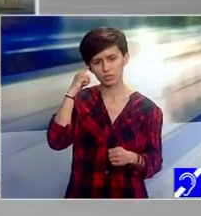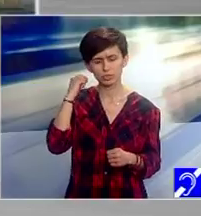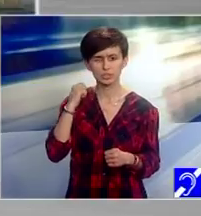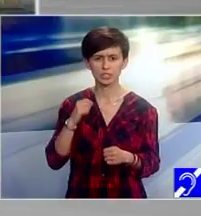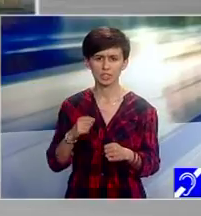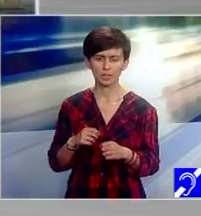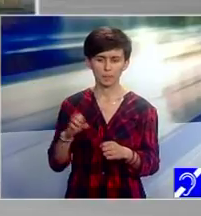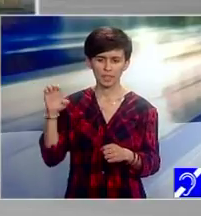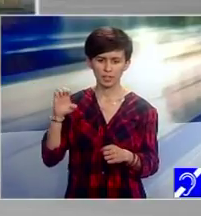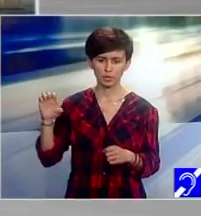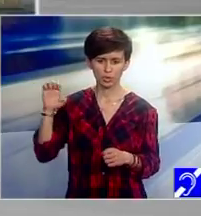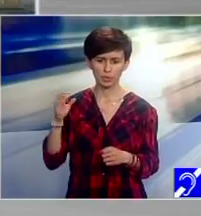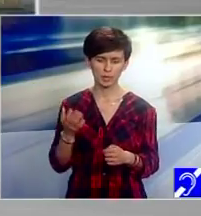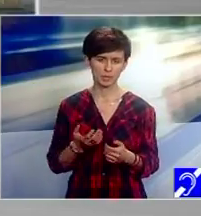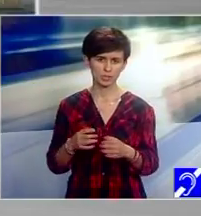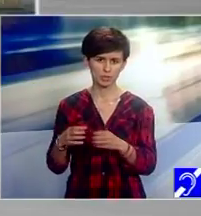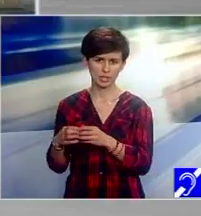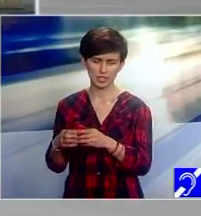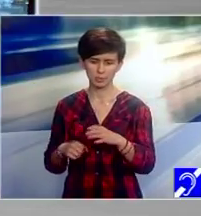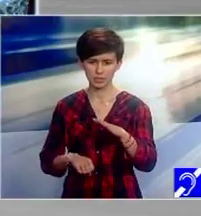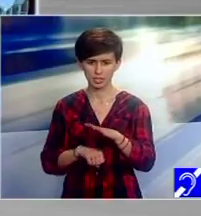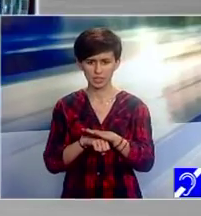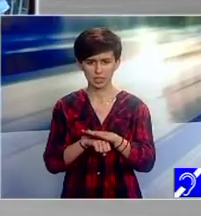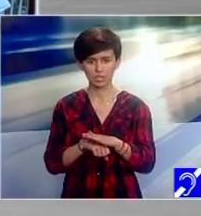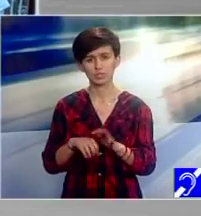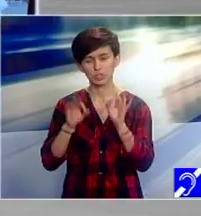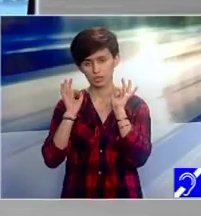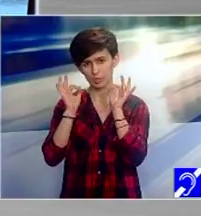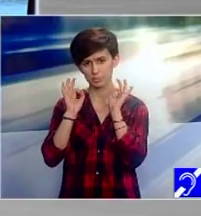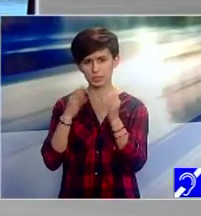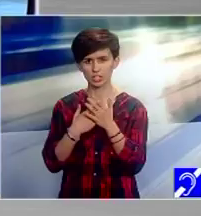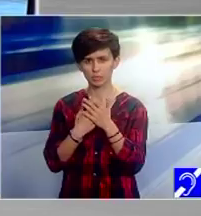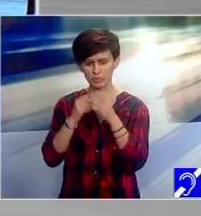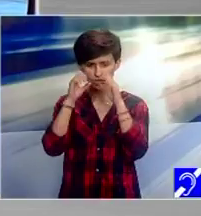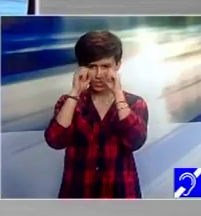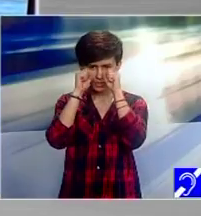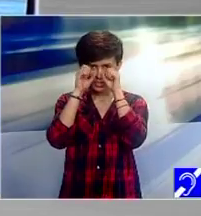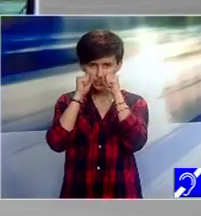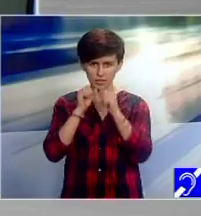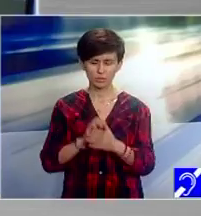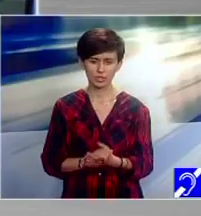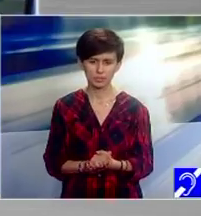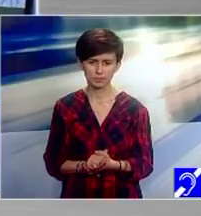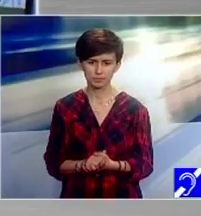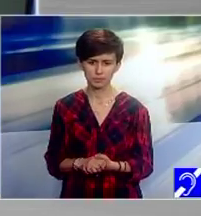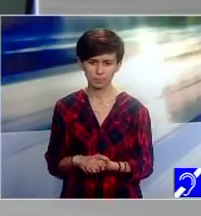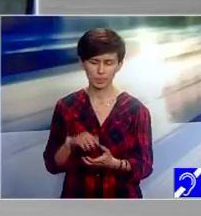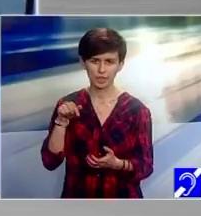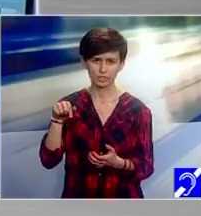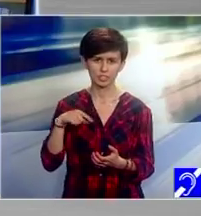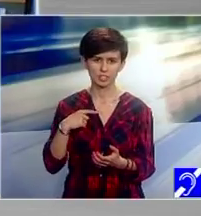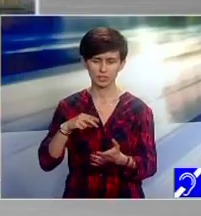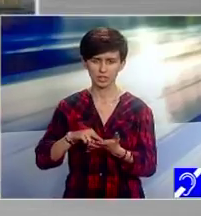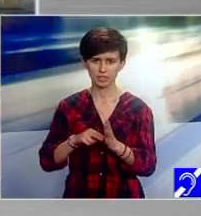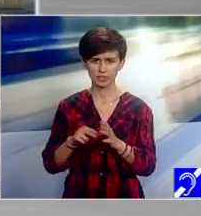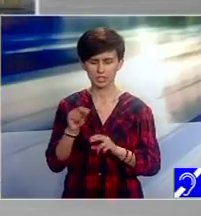Este fotbal, o variantă de fotbal. Un joc dinamic pentru nevăzători, organizat de Asociația